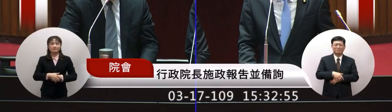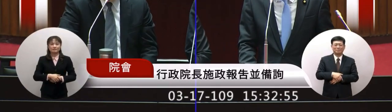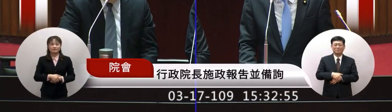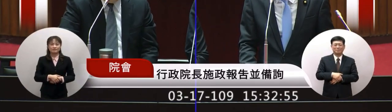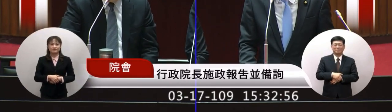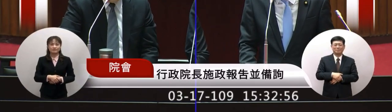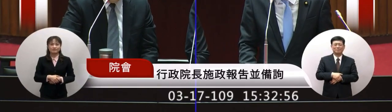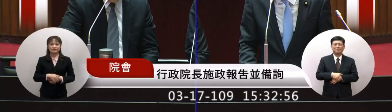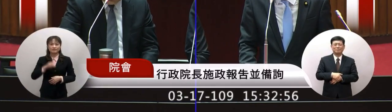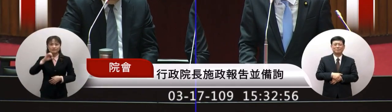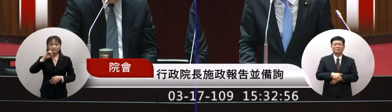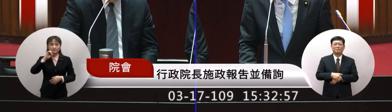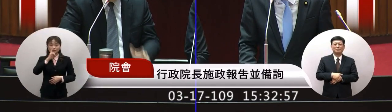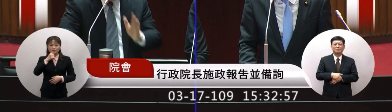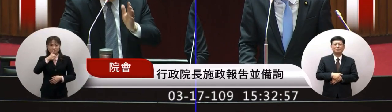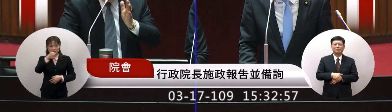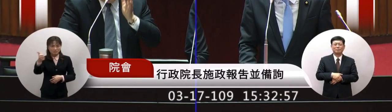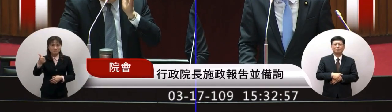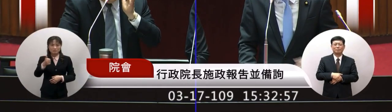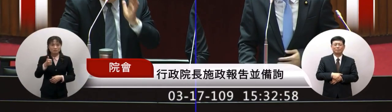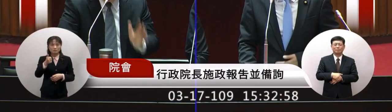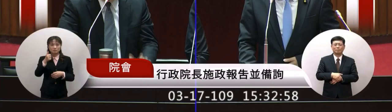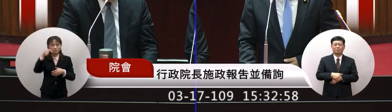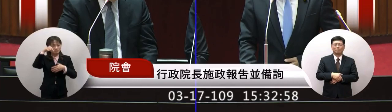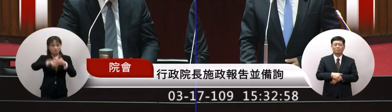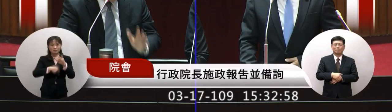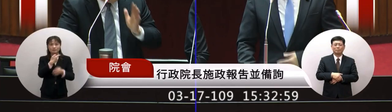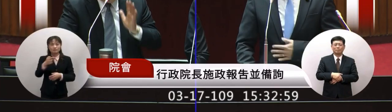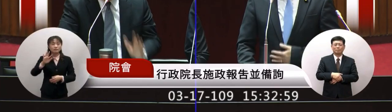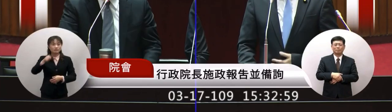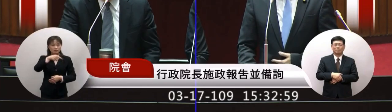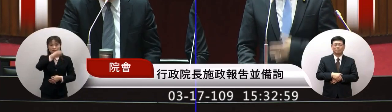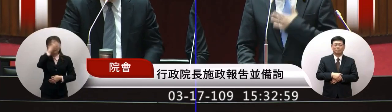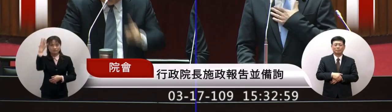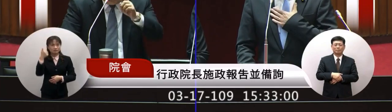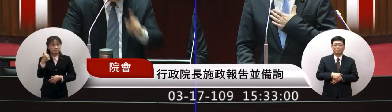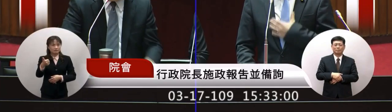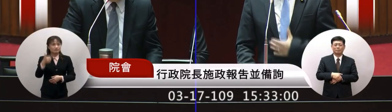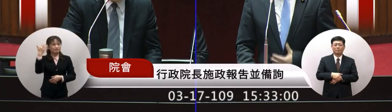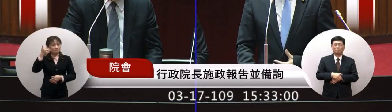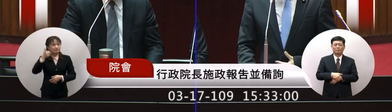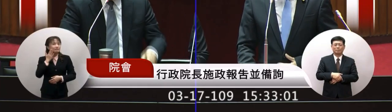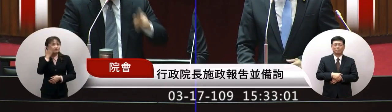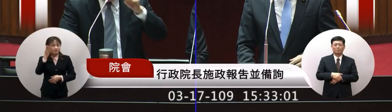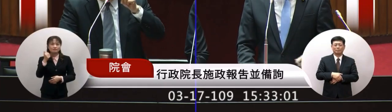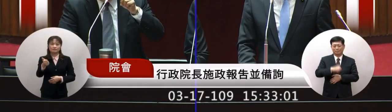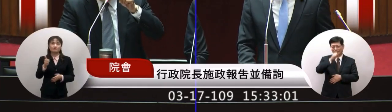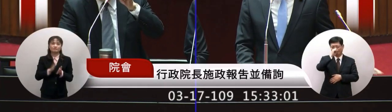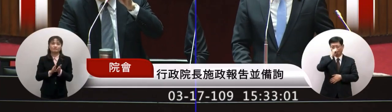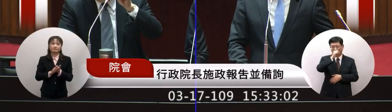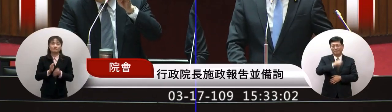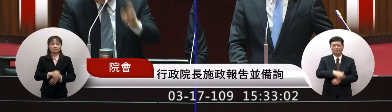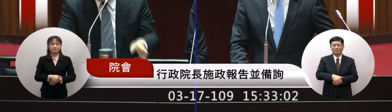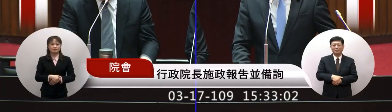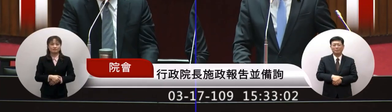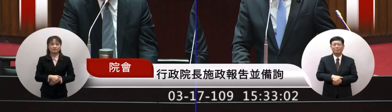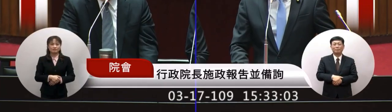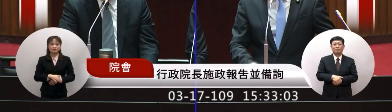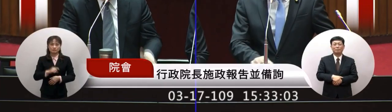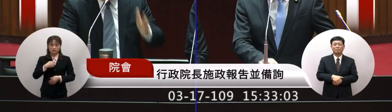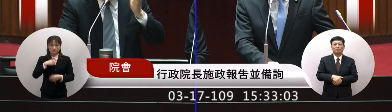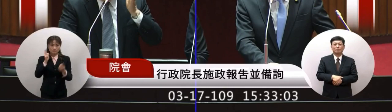以语言是足深的，但是你以这少年讲会这练断，真无简单啦。 好啦。 啊，我对判